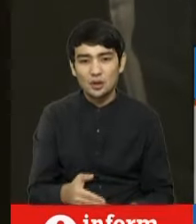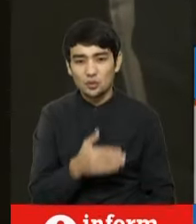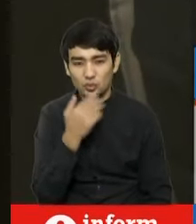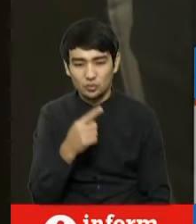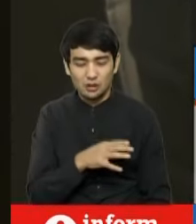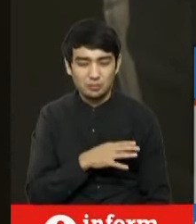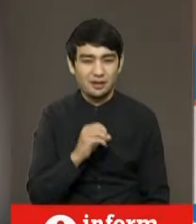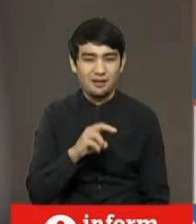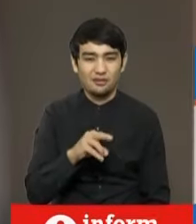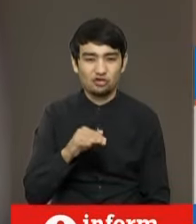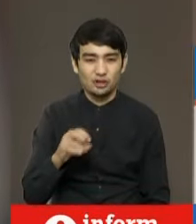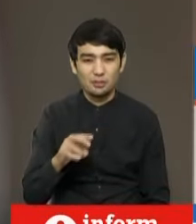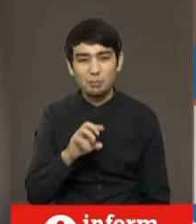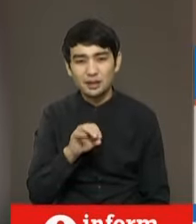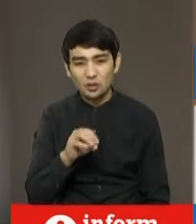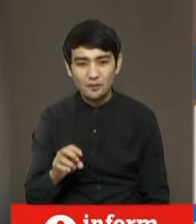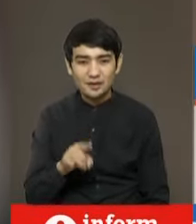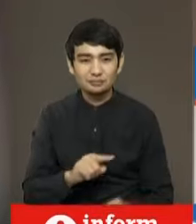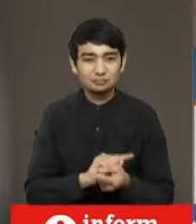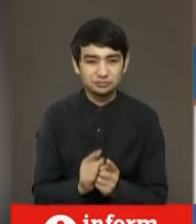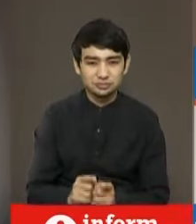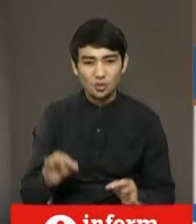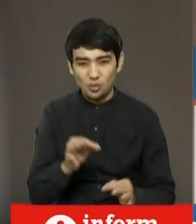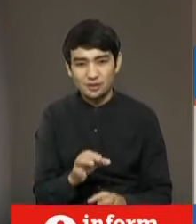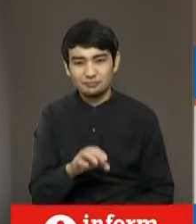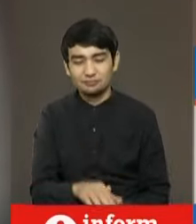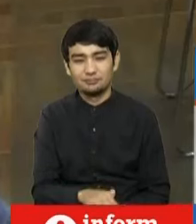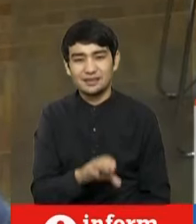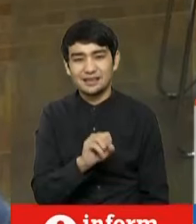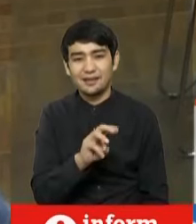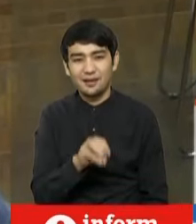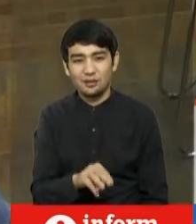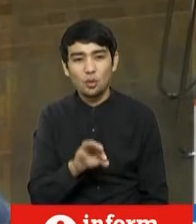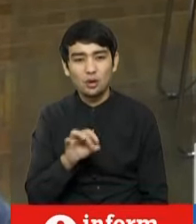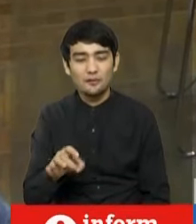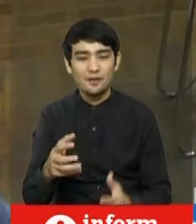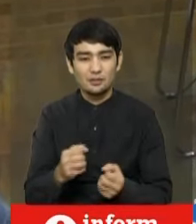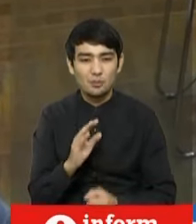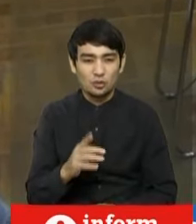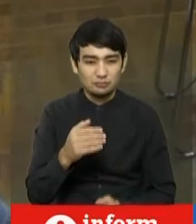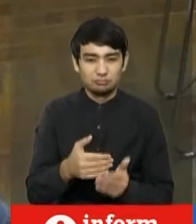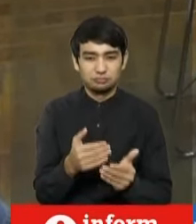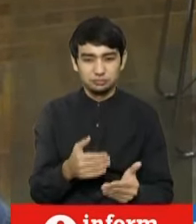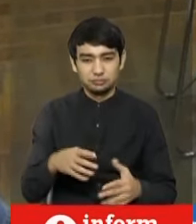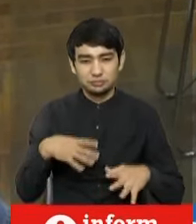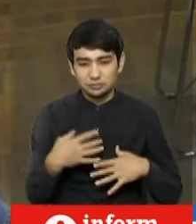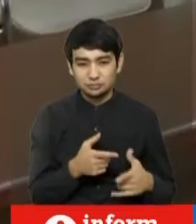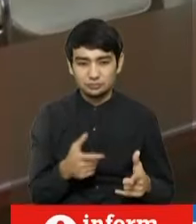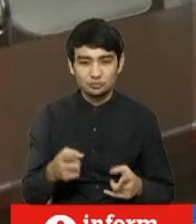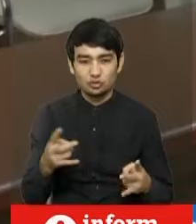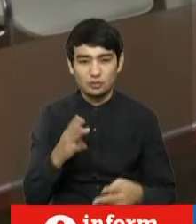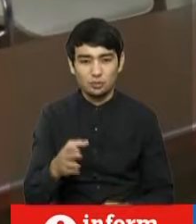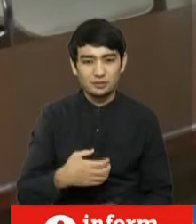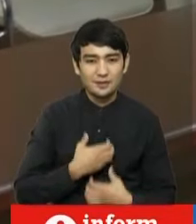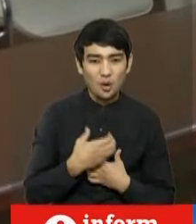биртанов Возможно на заметку эту поправку возьмут сенаторы которым прежде необходимо разобраться с механизмом страховых